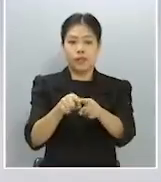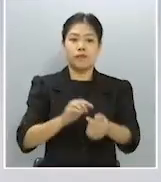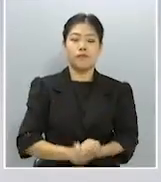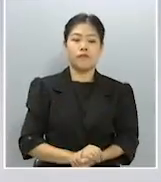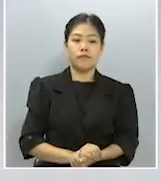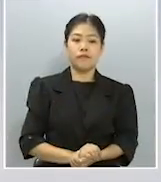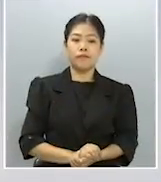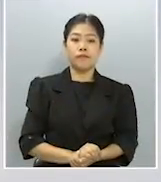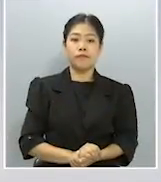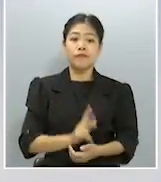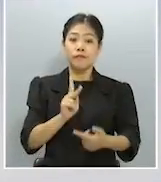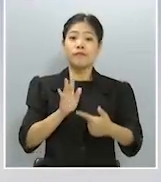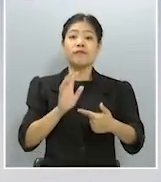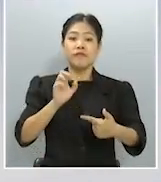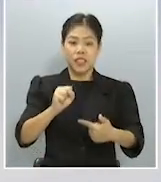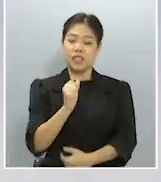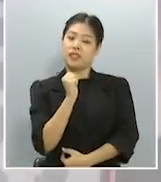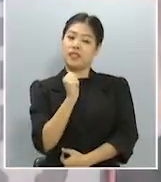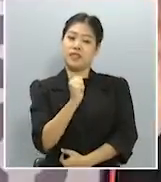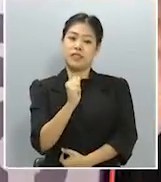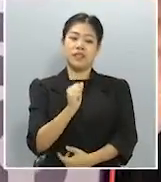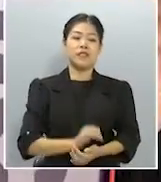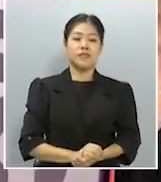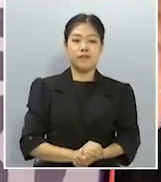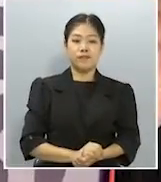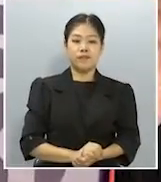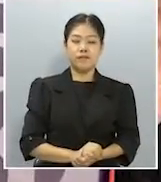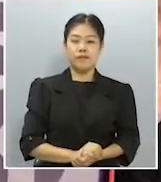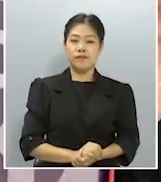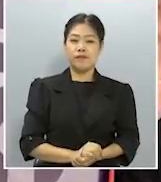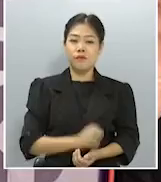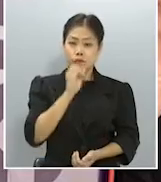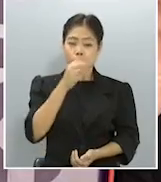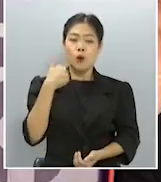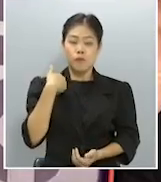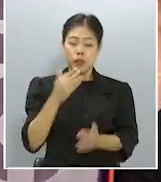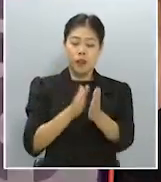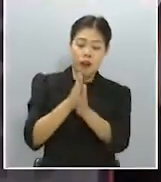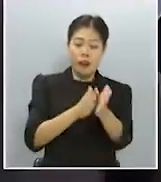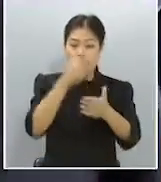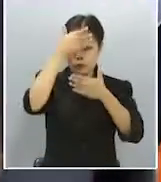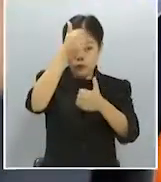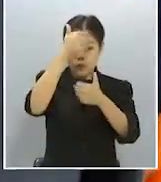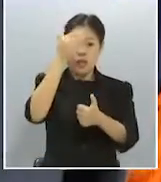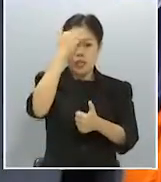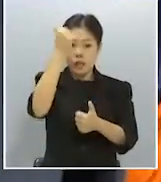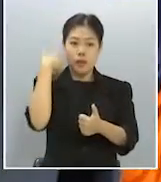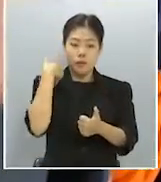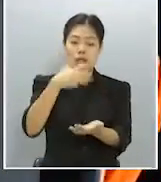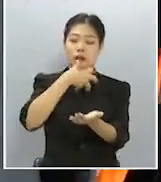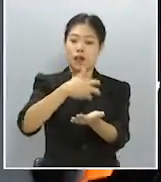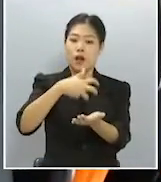ากนี้กัสได้กระแสตอบรับที่ดีมากจากสปอนเซอร์ซึ่งกัสบอกว่าที่เขาได้รับความสนใจจากสปอนเซอร์เพราะก็มีเรื่องราวที่สามารถเ